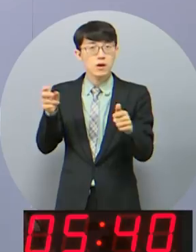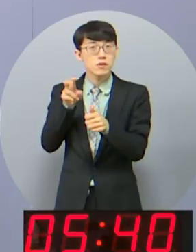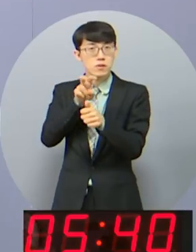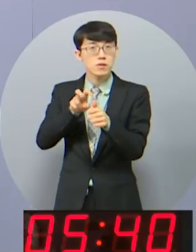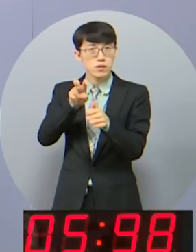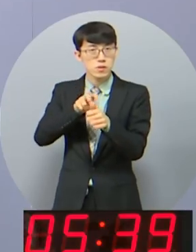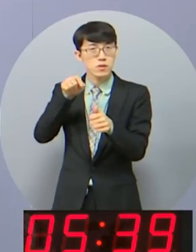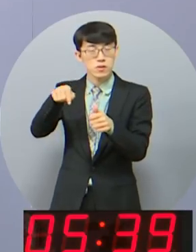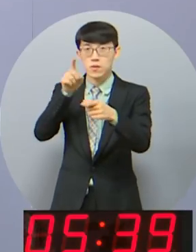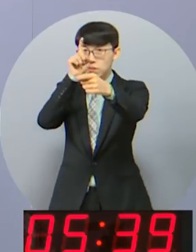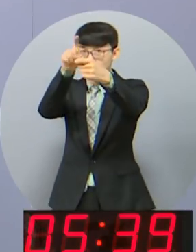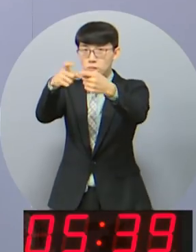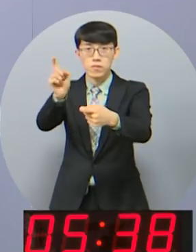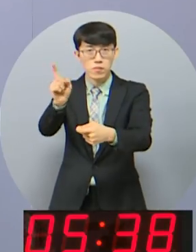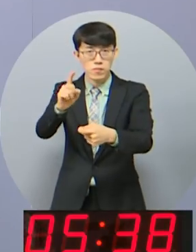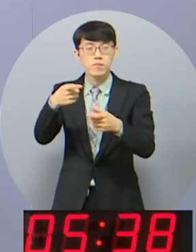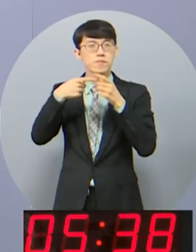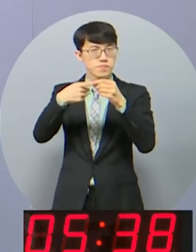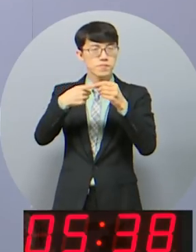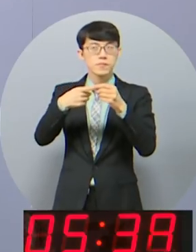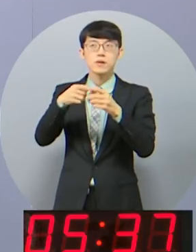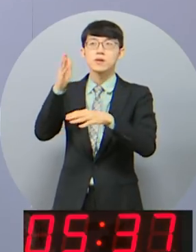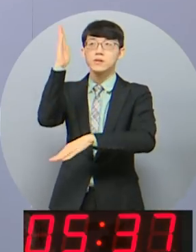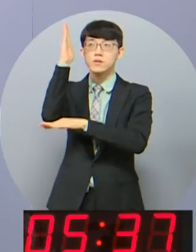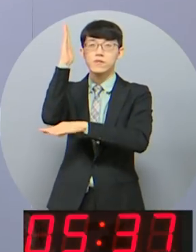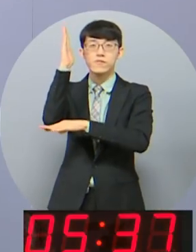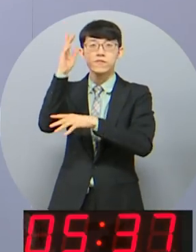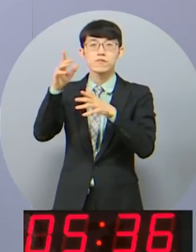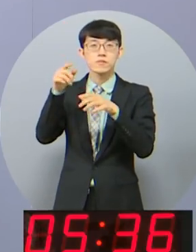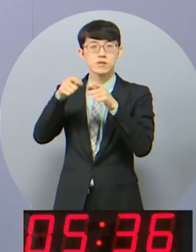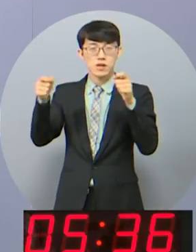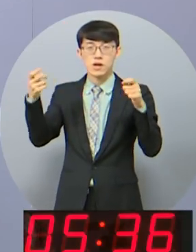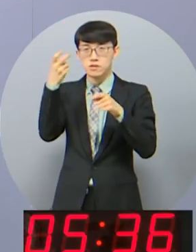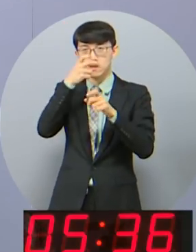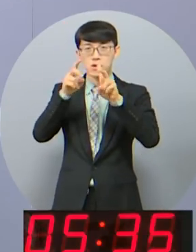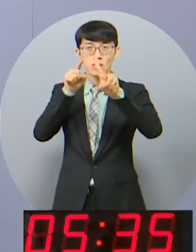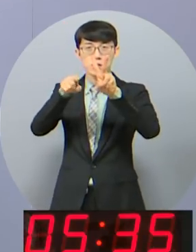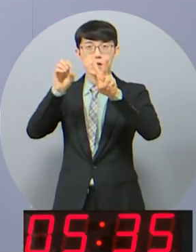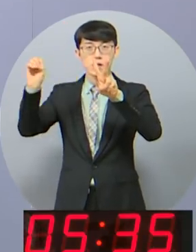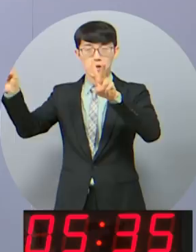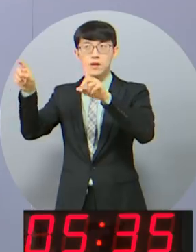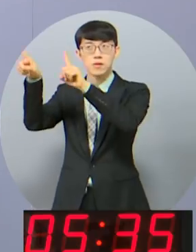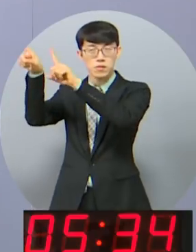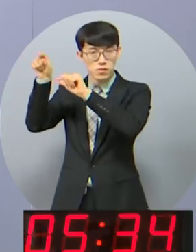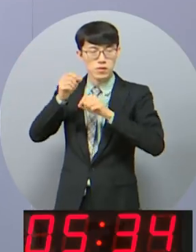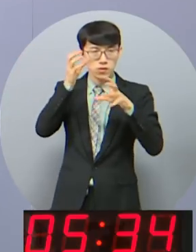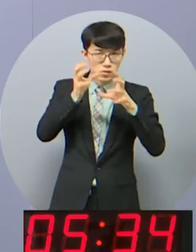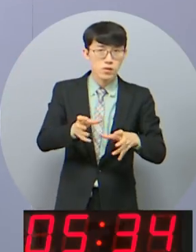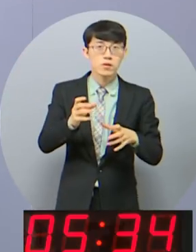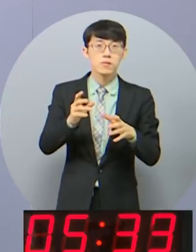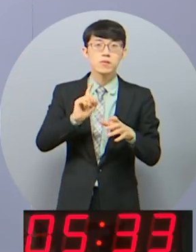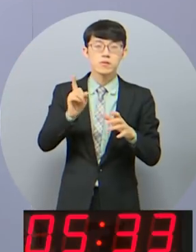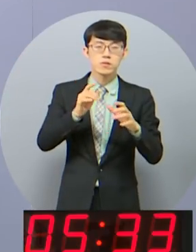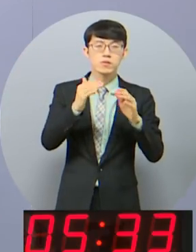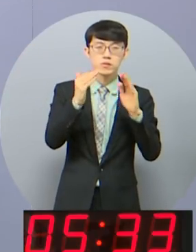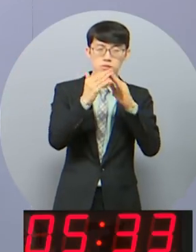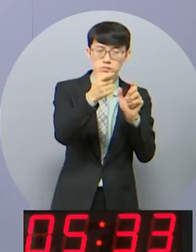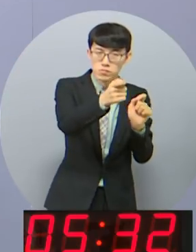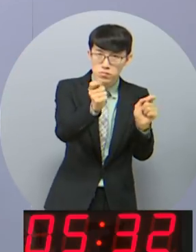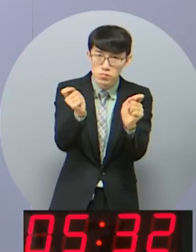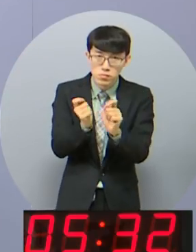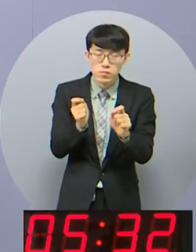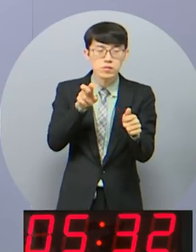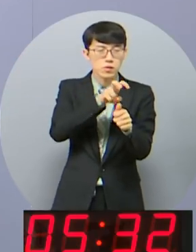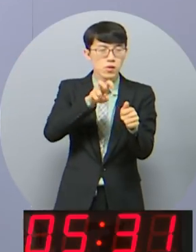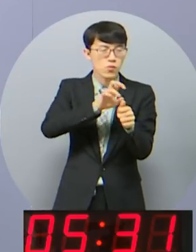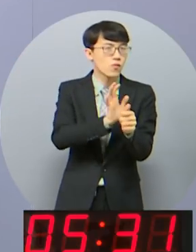一，落实政府长照 2.0， 推动成立社区居家长期照顾服务网。推